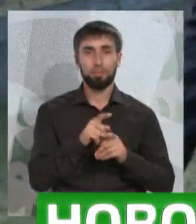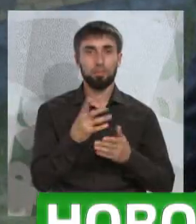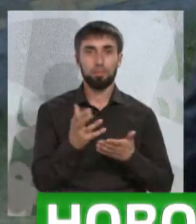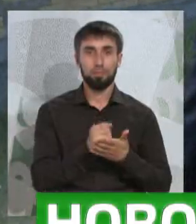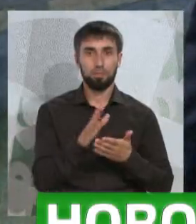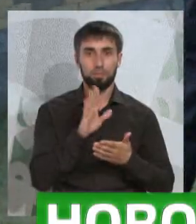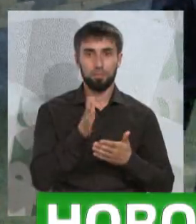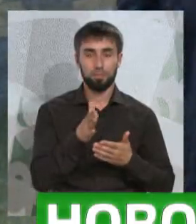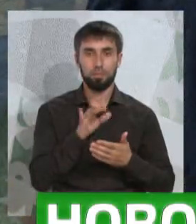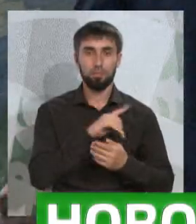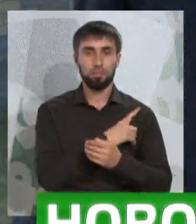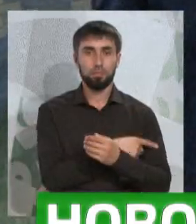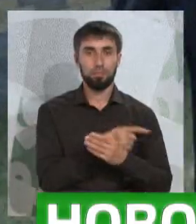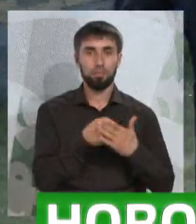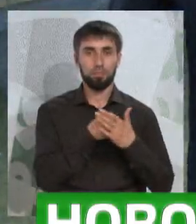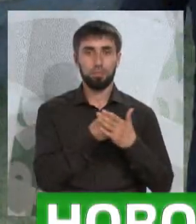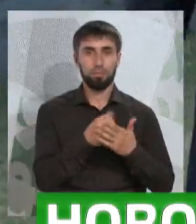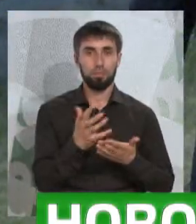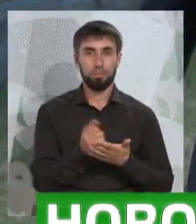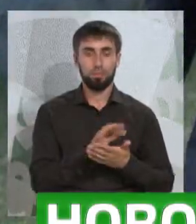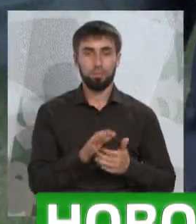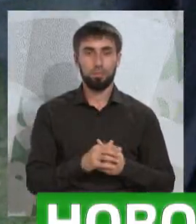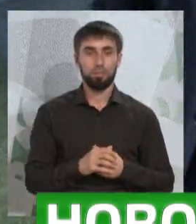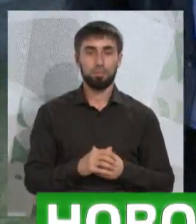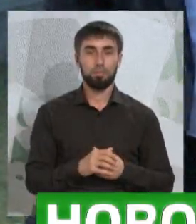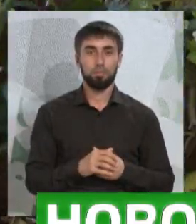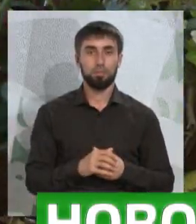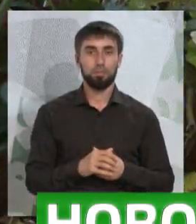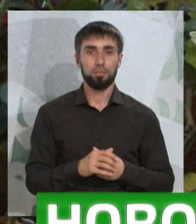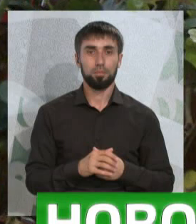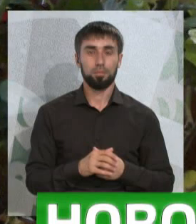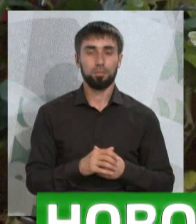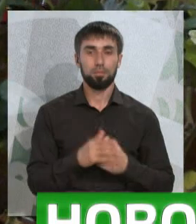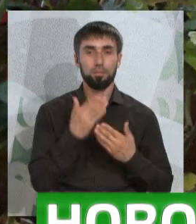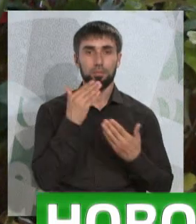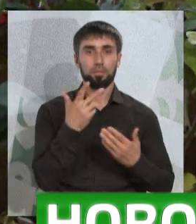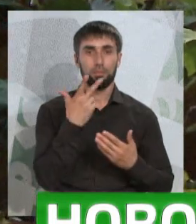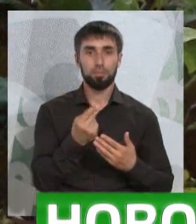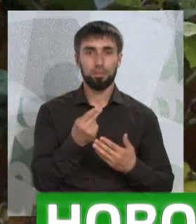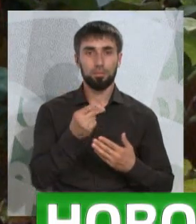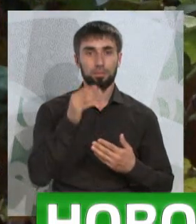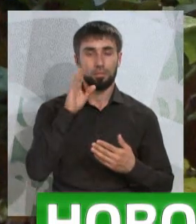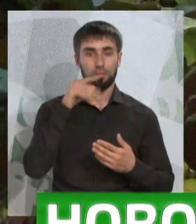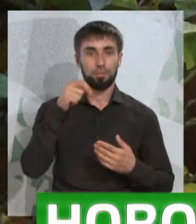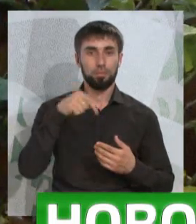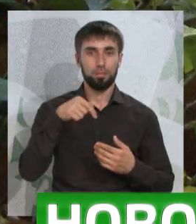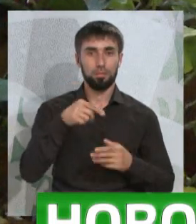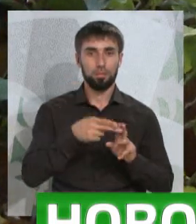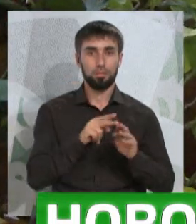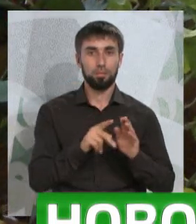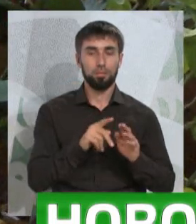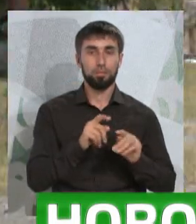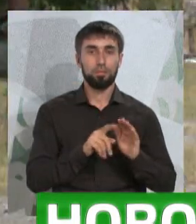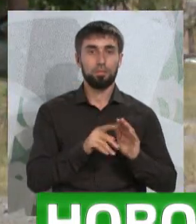хватит ни сил, ни давления не хватит, чтобы поднялась вода в эту сторону. Последние три дня тонкой струйкой вода пошла и в Плиево.